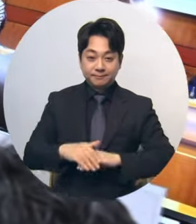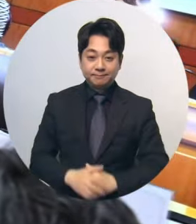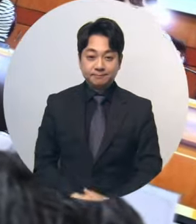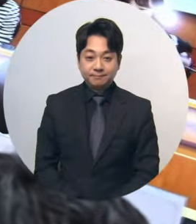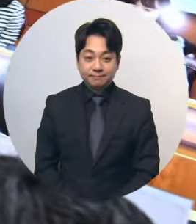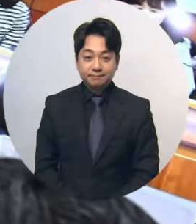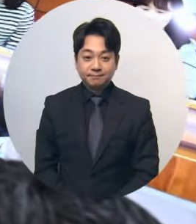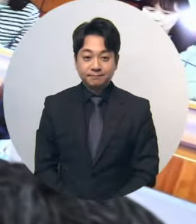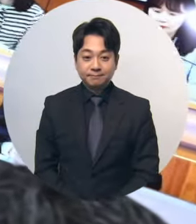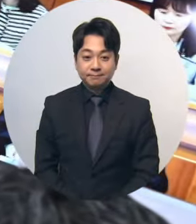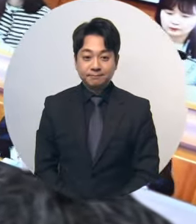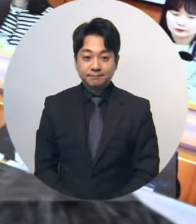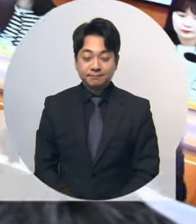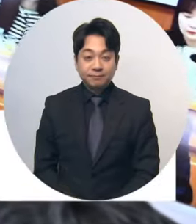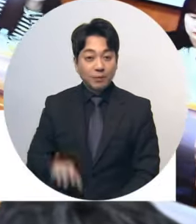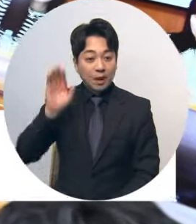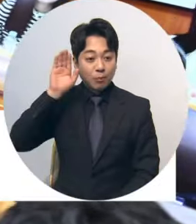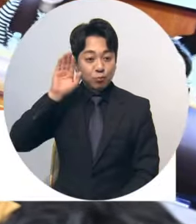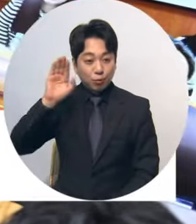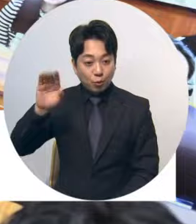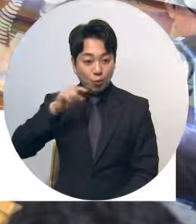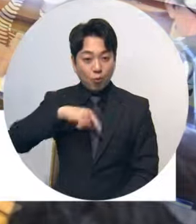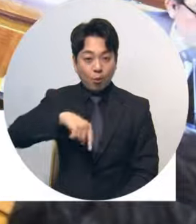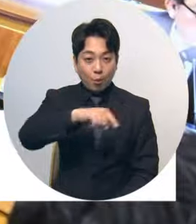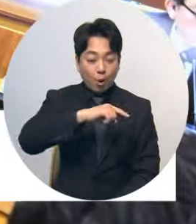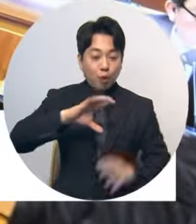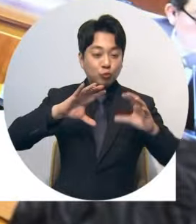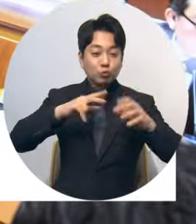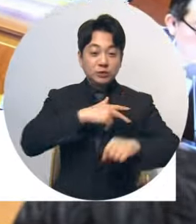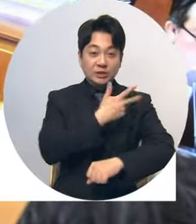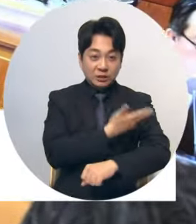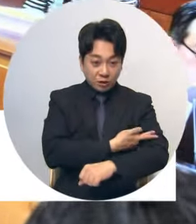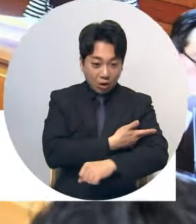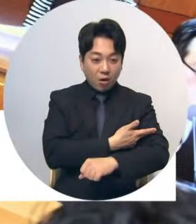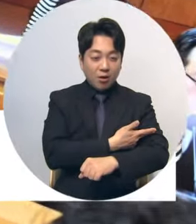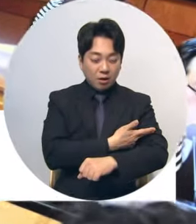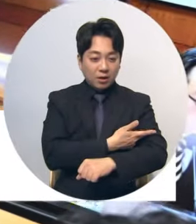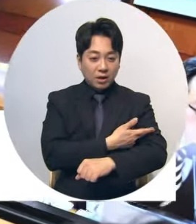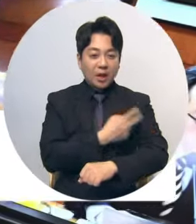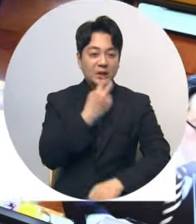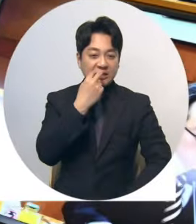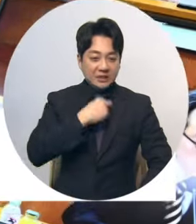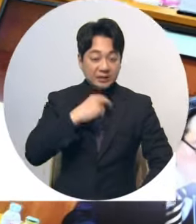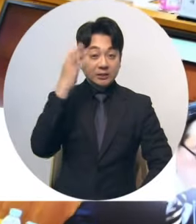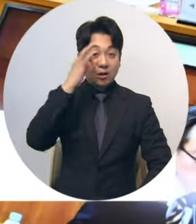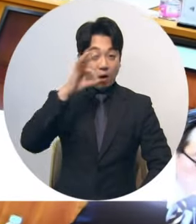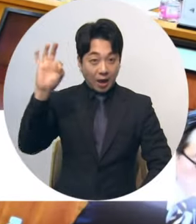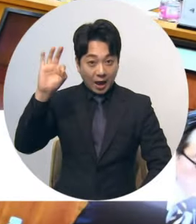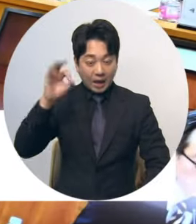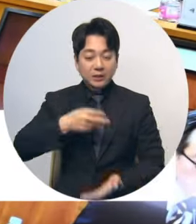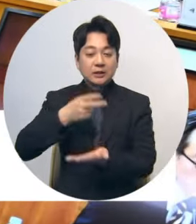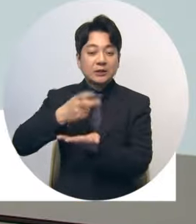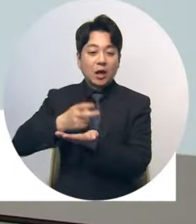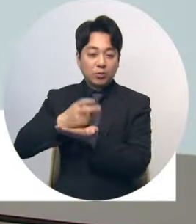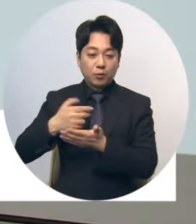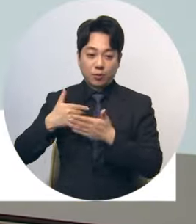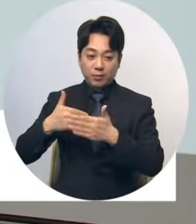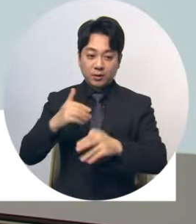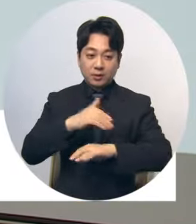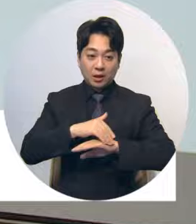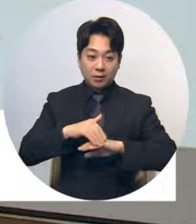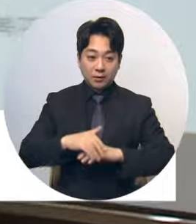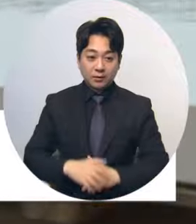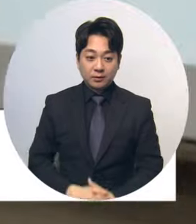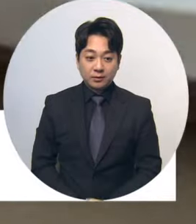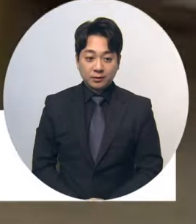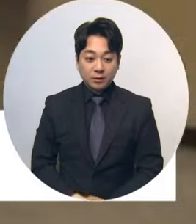향상을 위해서는 장기적으로 예외적 국적 이탈 허가 등을 검토해 복수국적 제도 개선을 추진합니다. 이 밖에도